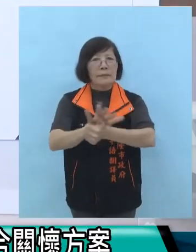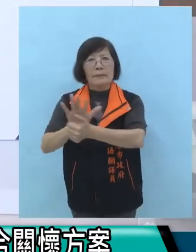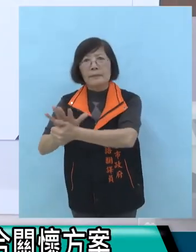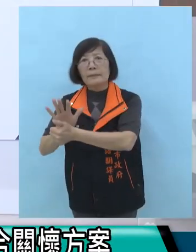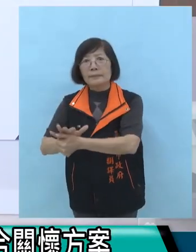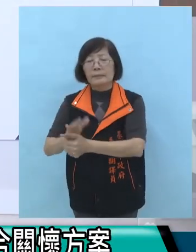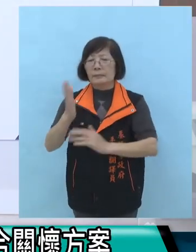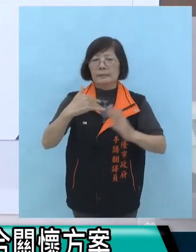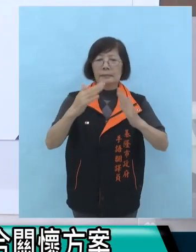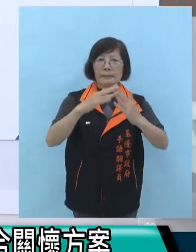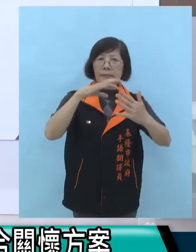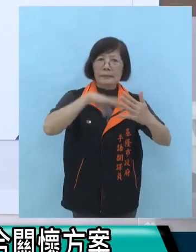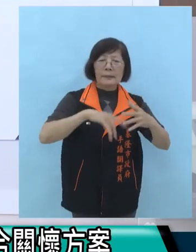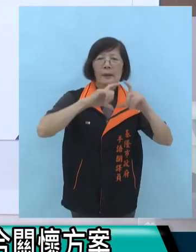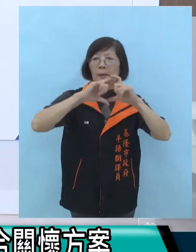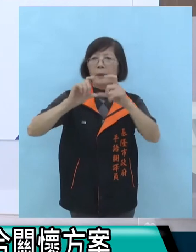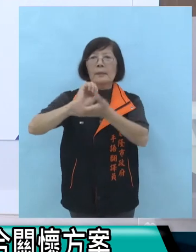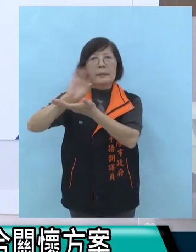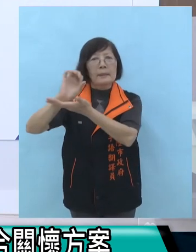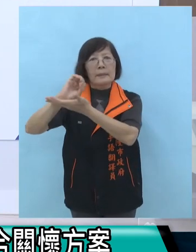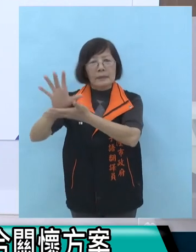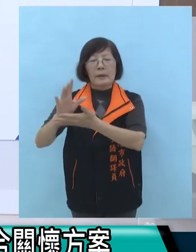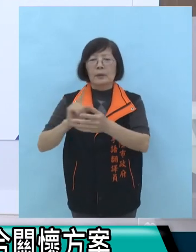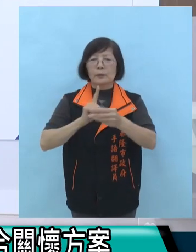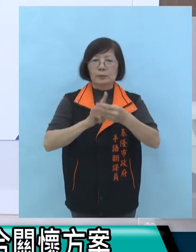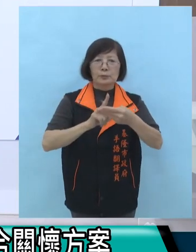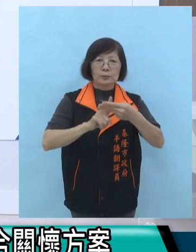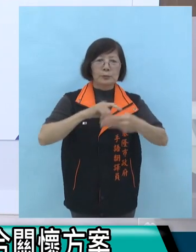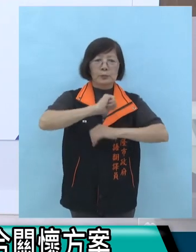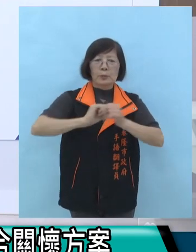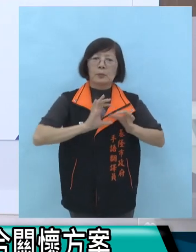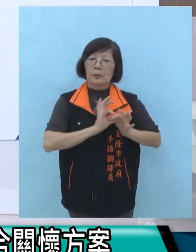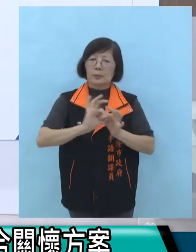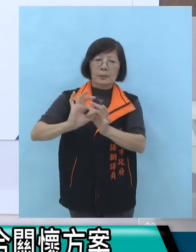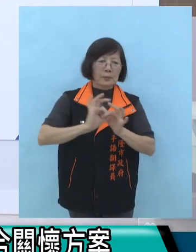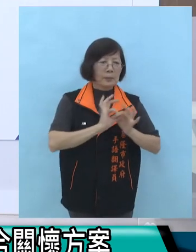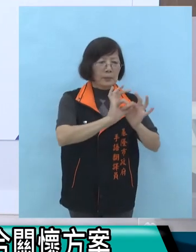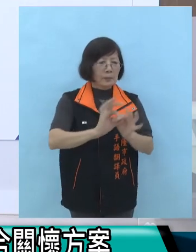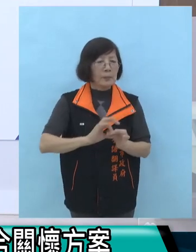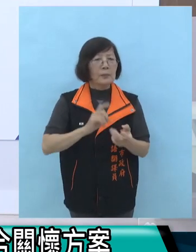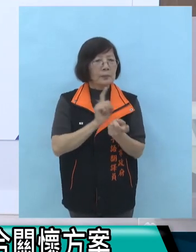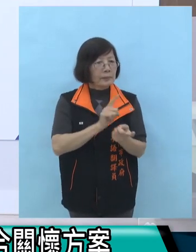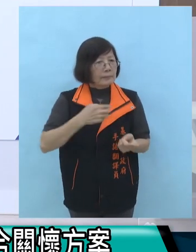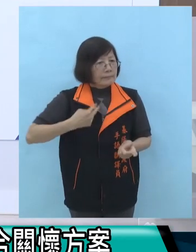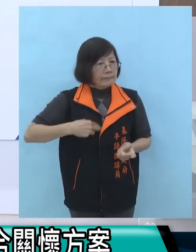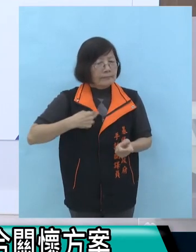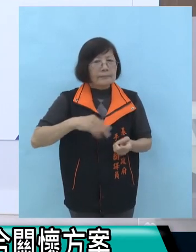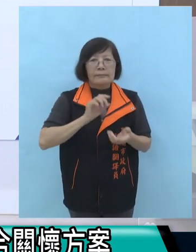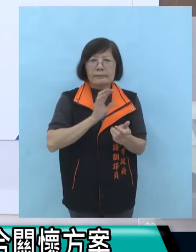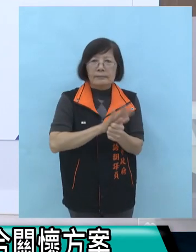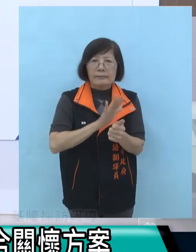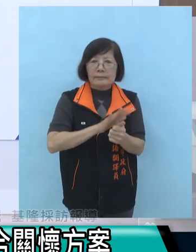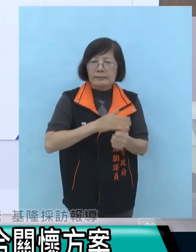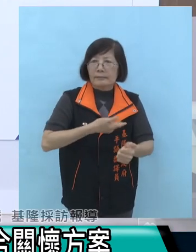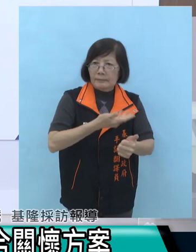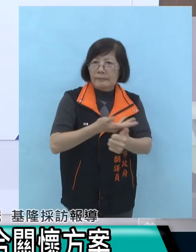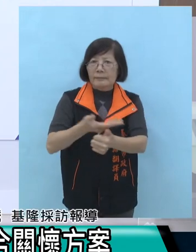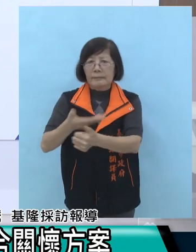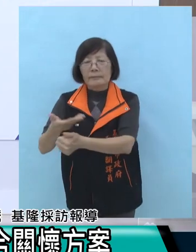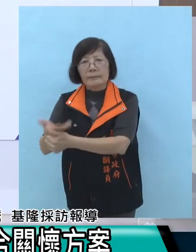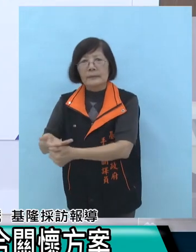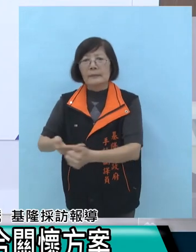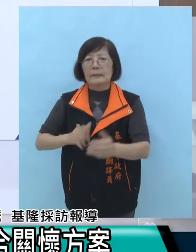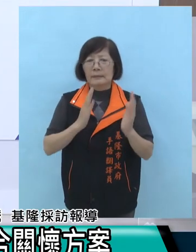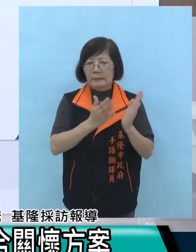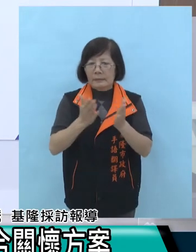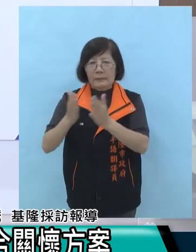校园端的一个回报来主动这个去了解关心，并且针对这些家户来提